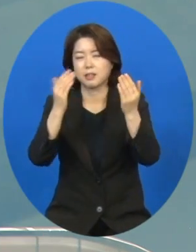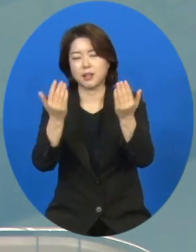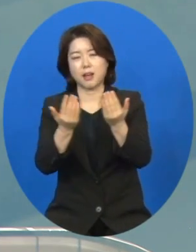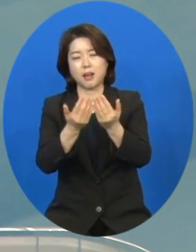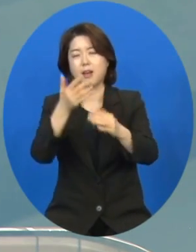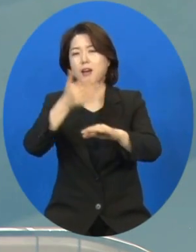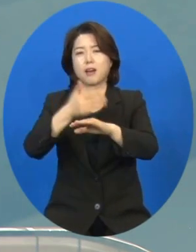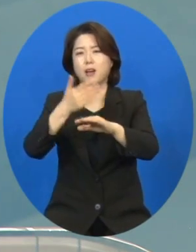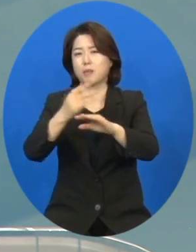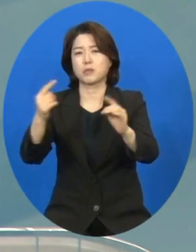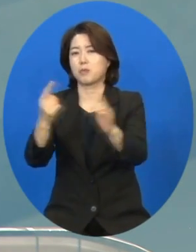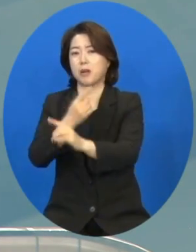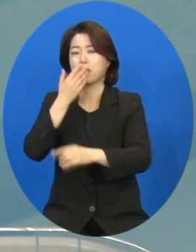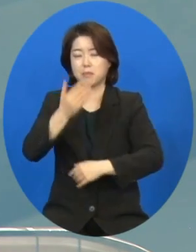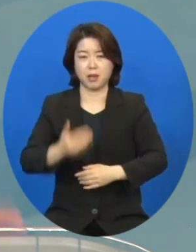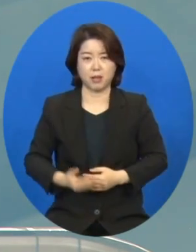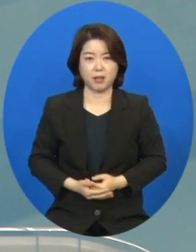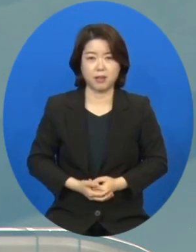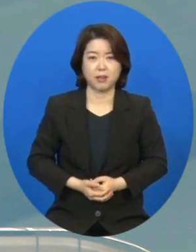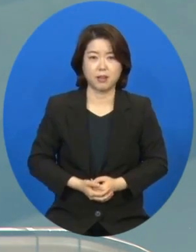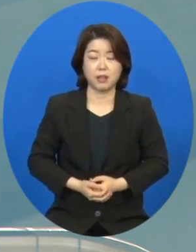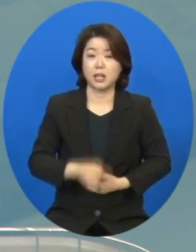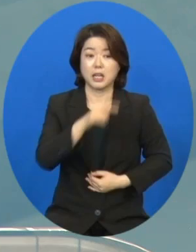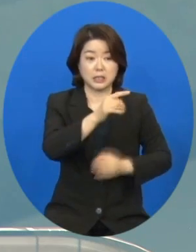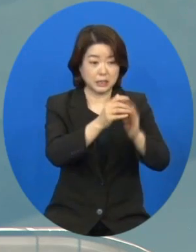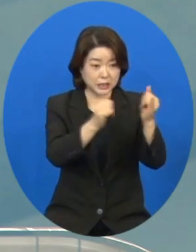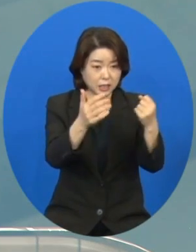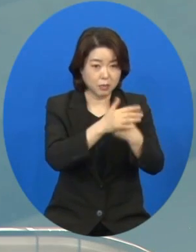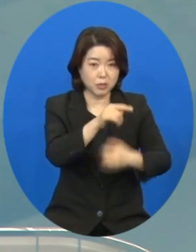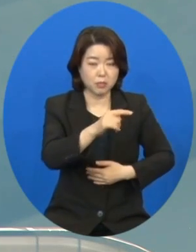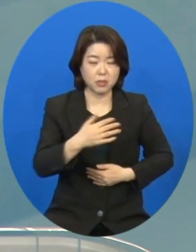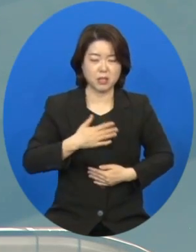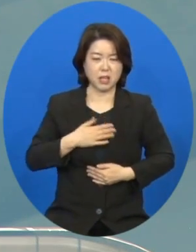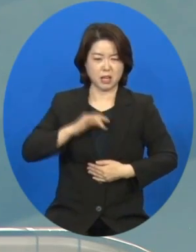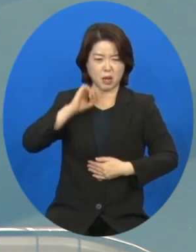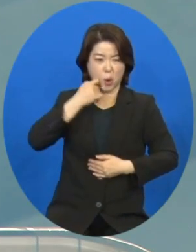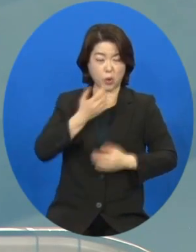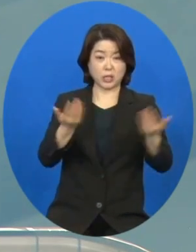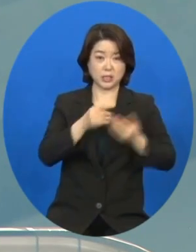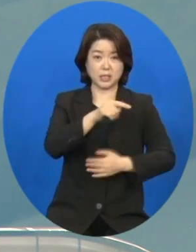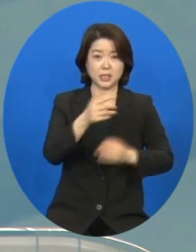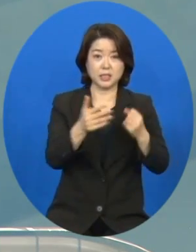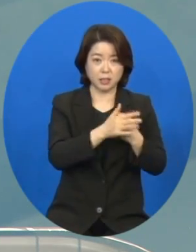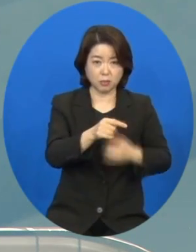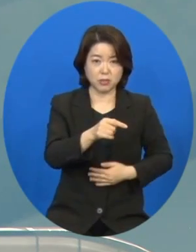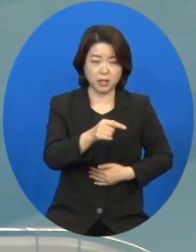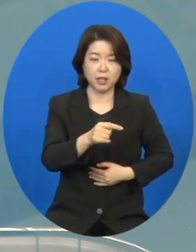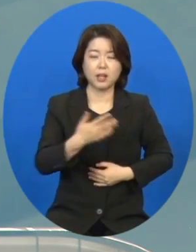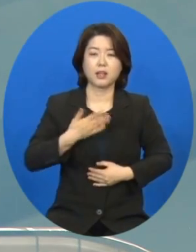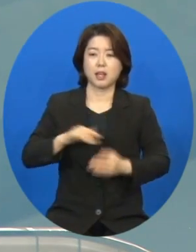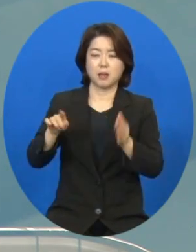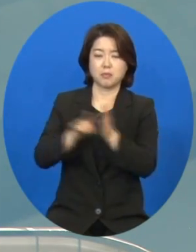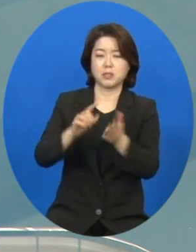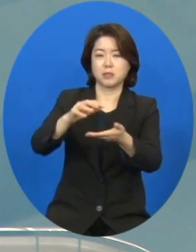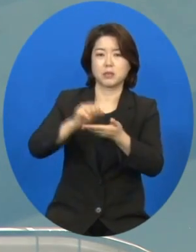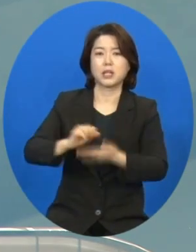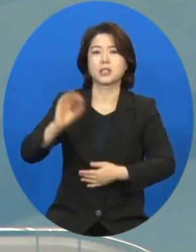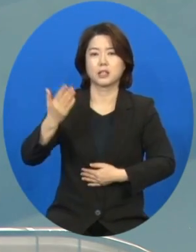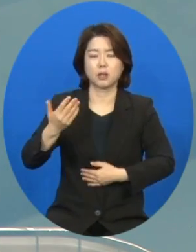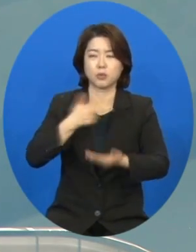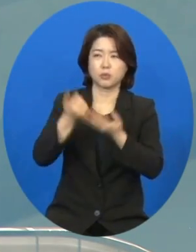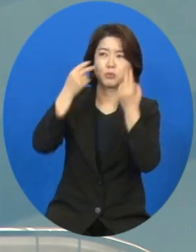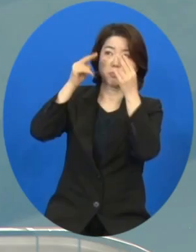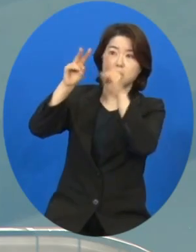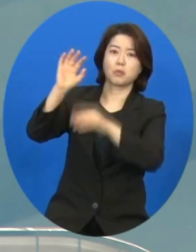감사로 바뀝니다. 그 사람 때문에, 그 어려웠던 일 때문에 내가 믿음을 가지게 됐고 주님